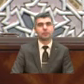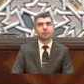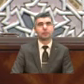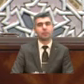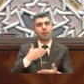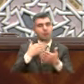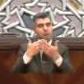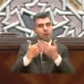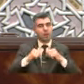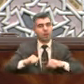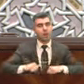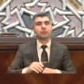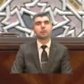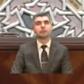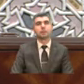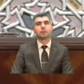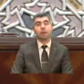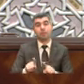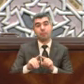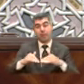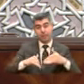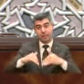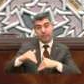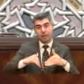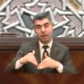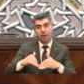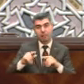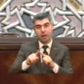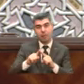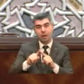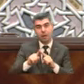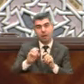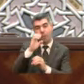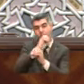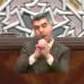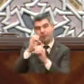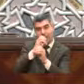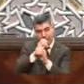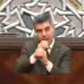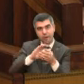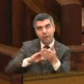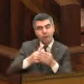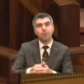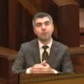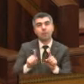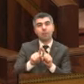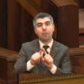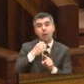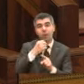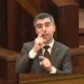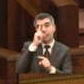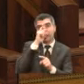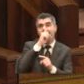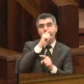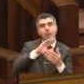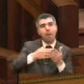شكرا سيد الوزير. الطريق الرابطه بين السوق الاربع والزان لا في شقها الوطني ولا شقها الاقليمي هي في وضعيه